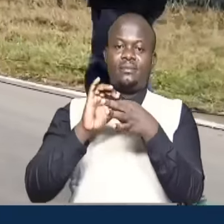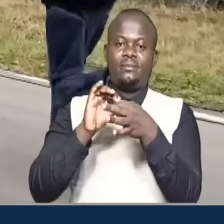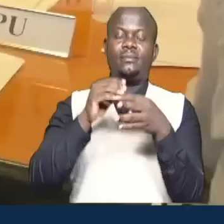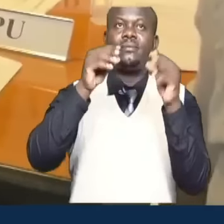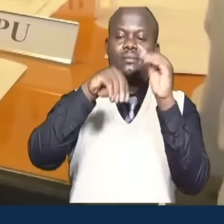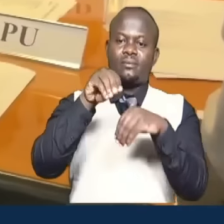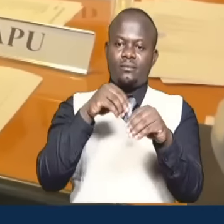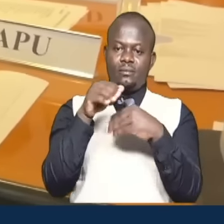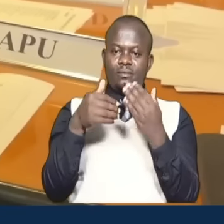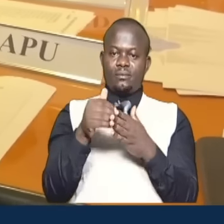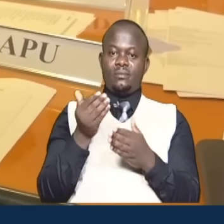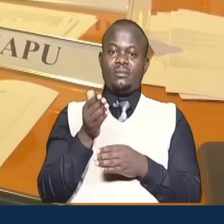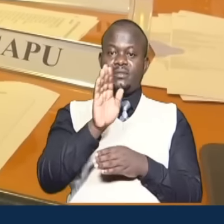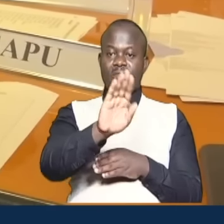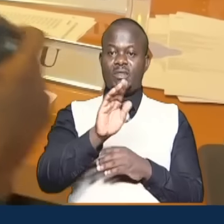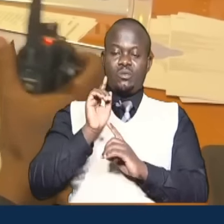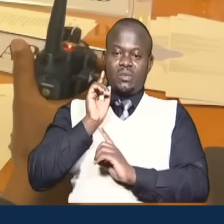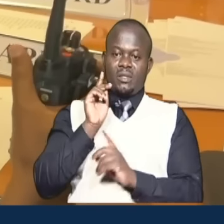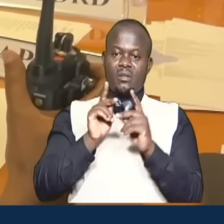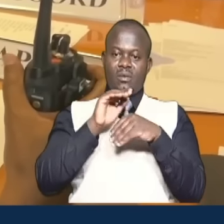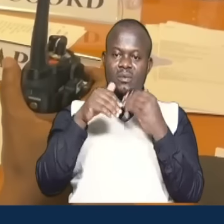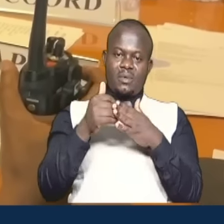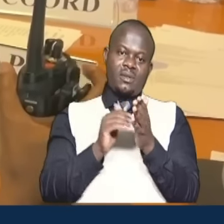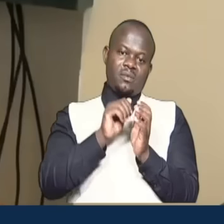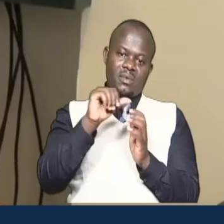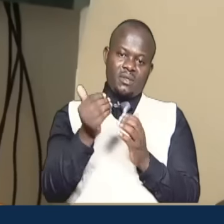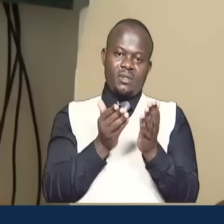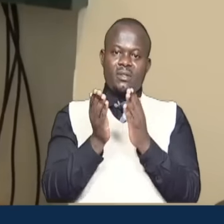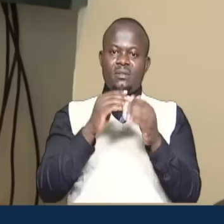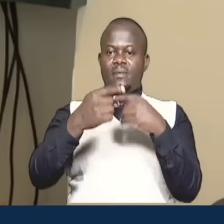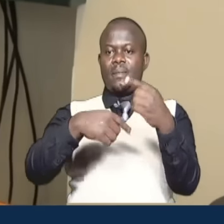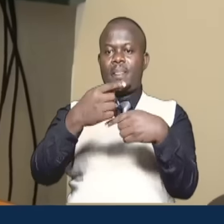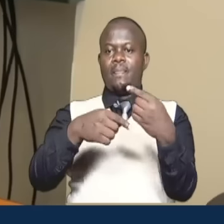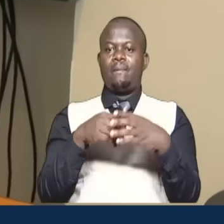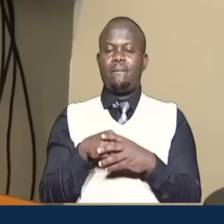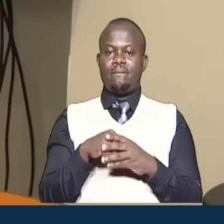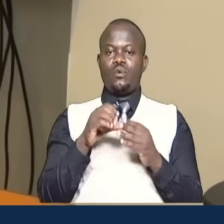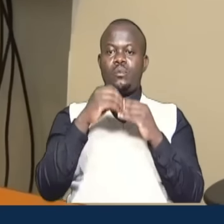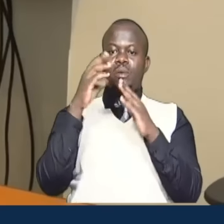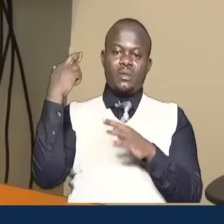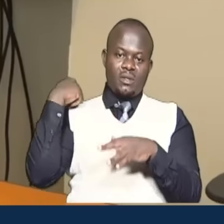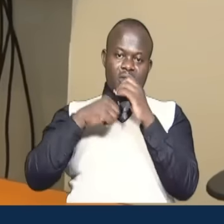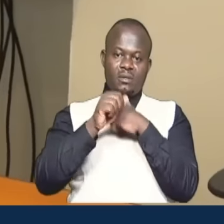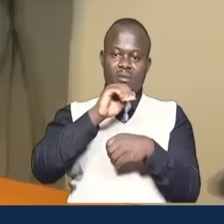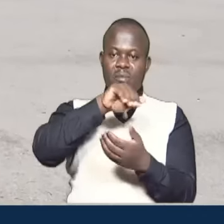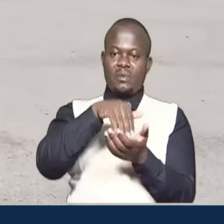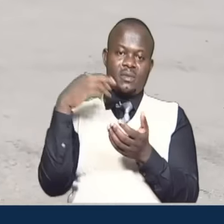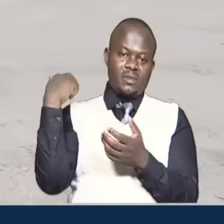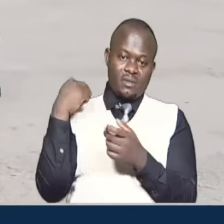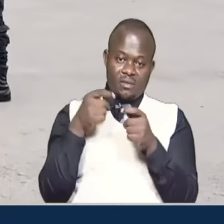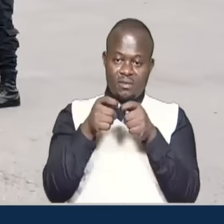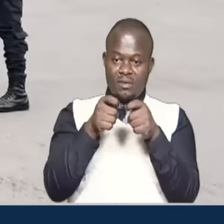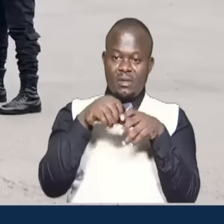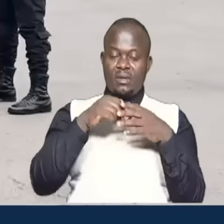umusaruro wo kugara umutekano w'abagenzi maze n'izindi serivisi zigakomeza. Umuyobozi ushinzwe ibikorwa mu kigo gishinzwe gucunga ibibuga